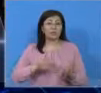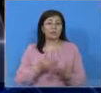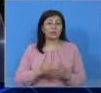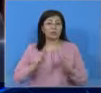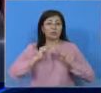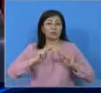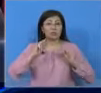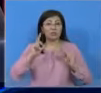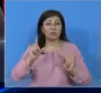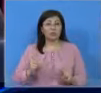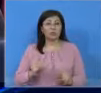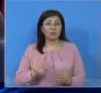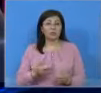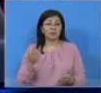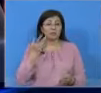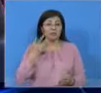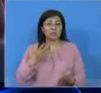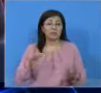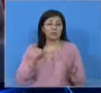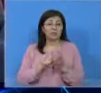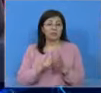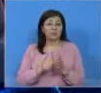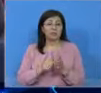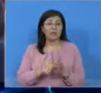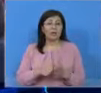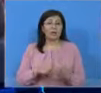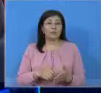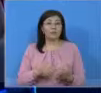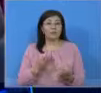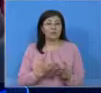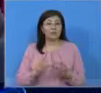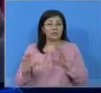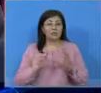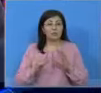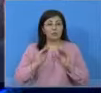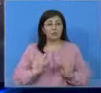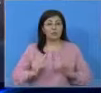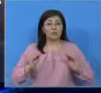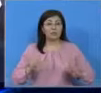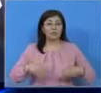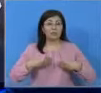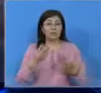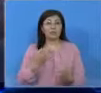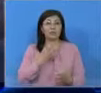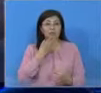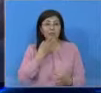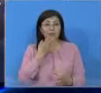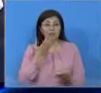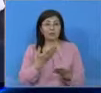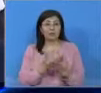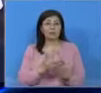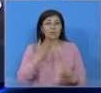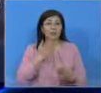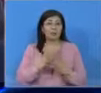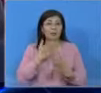Викторовне, которая все время, столько лет, 6 лет заботилась о наших детях, дарила им свое тепло, как бы подсказывала в